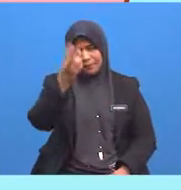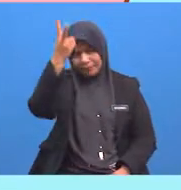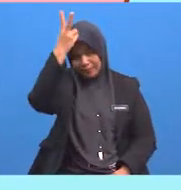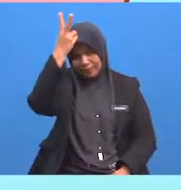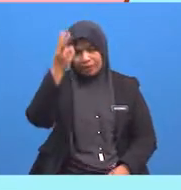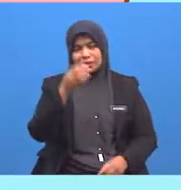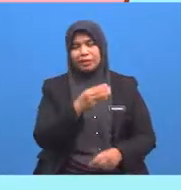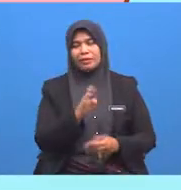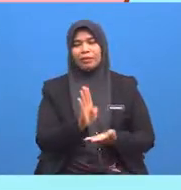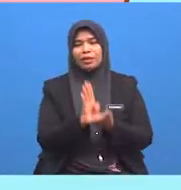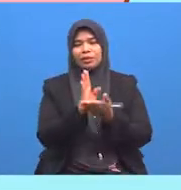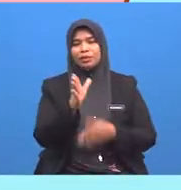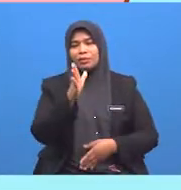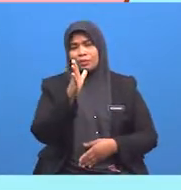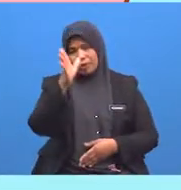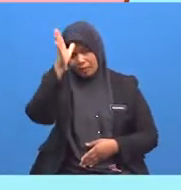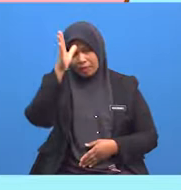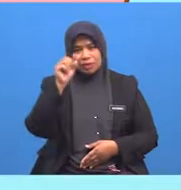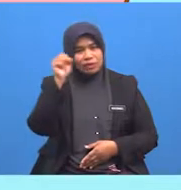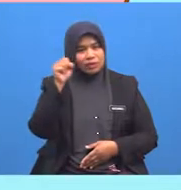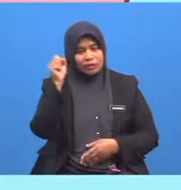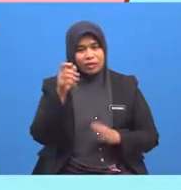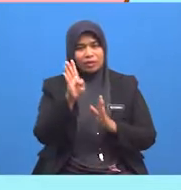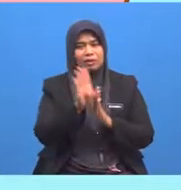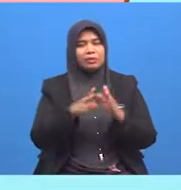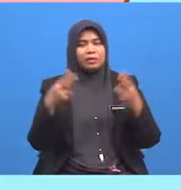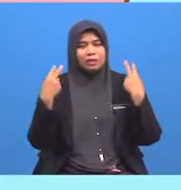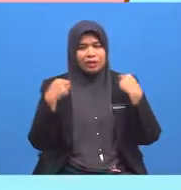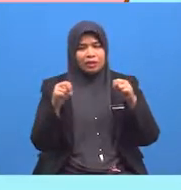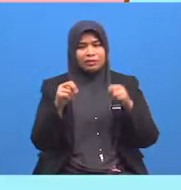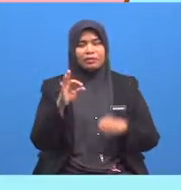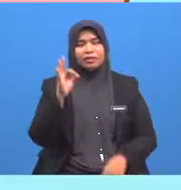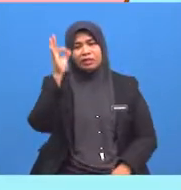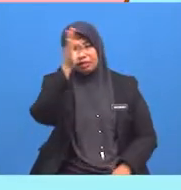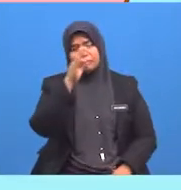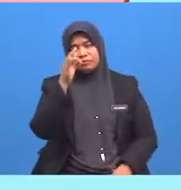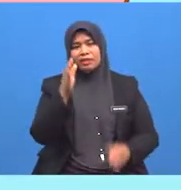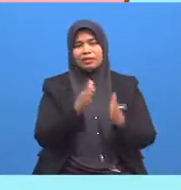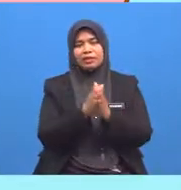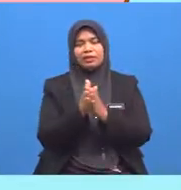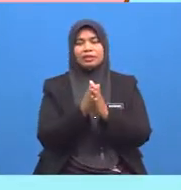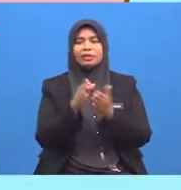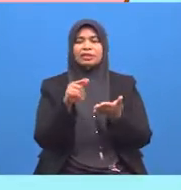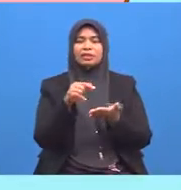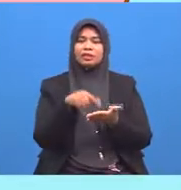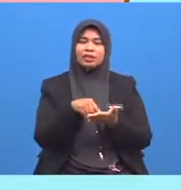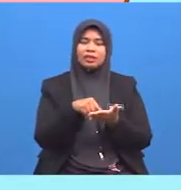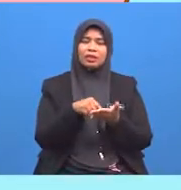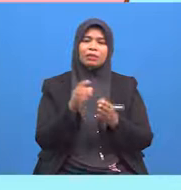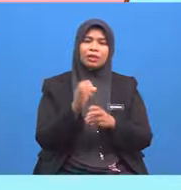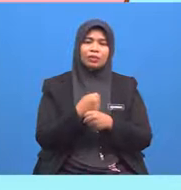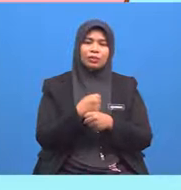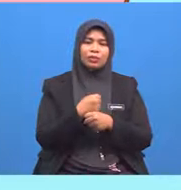membantu baku saudaranya Berniaga sifat rajin ini telah membentuk pribadi rasulullah yang